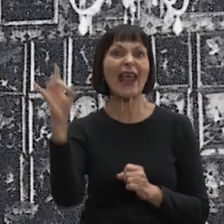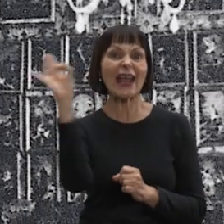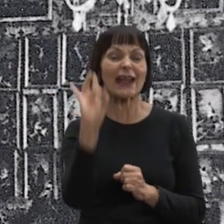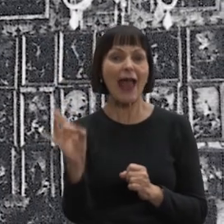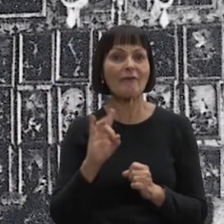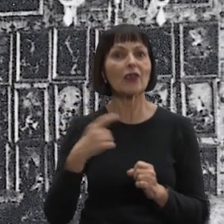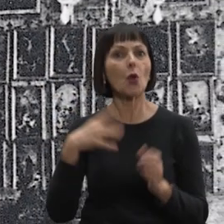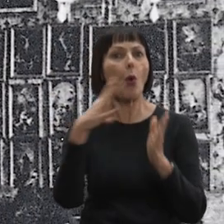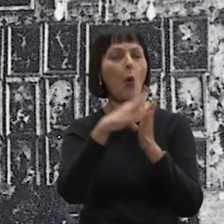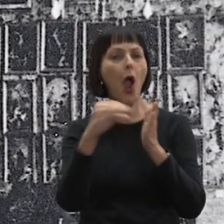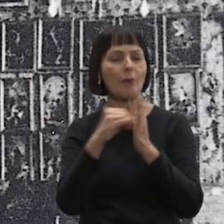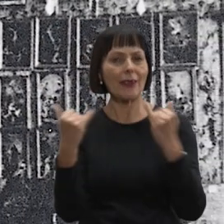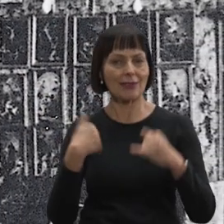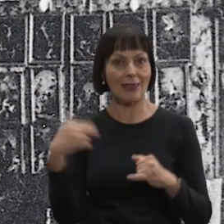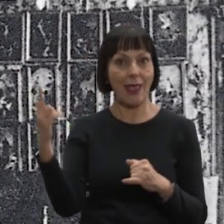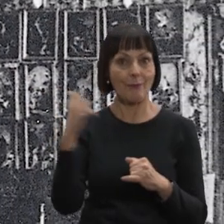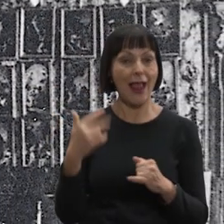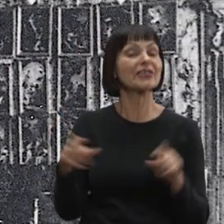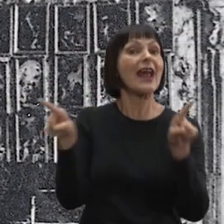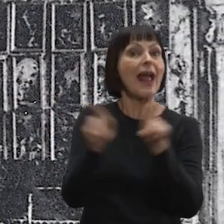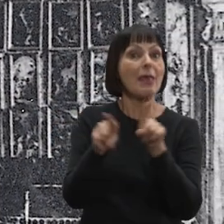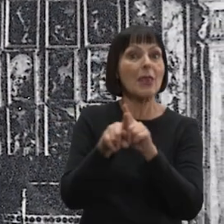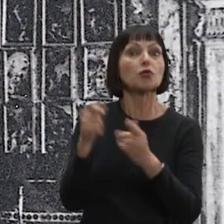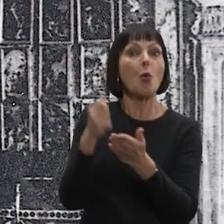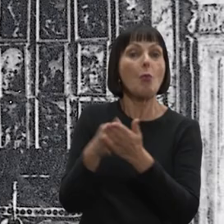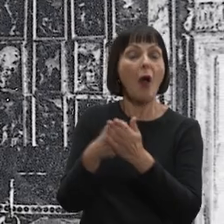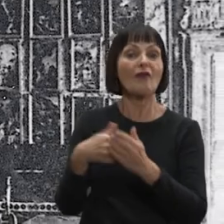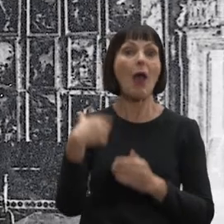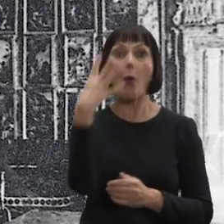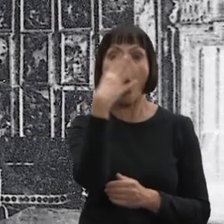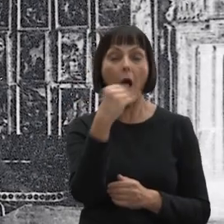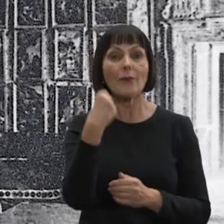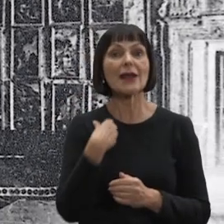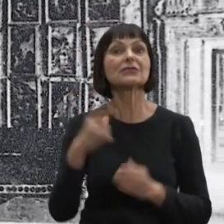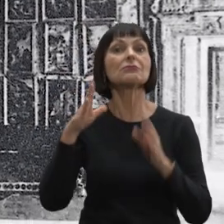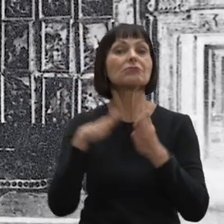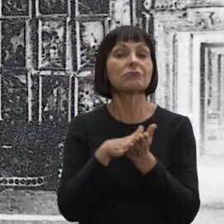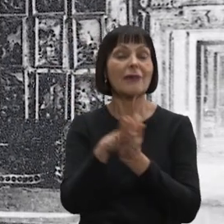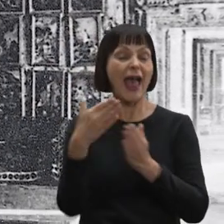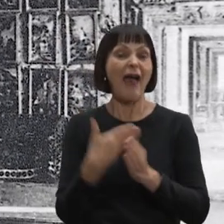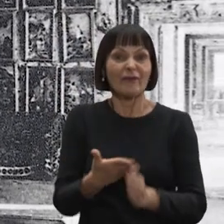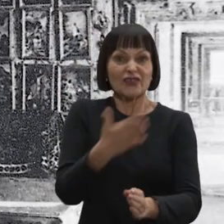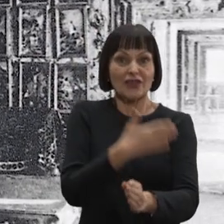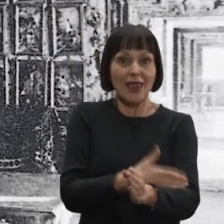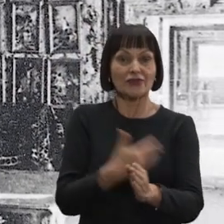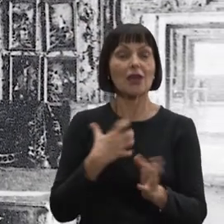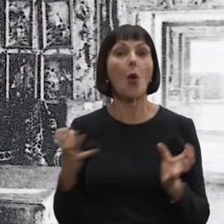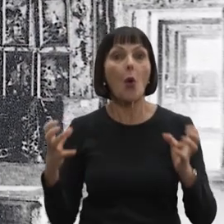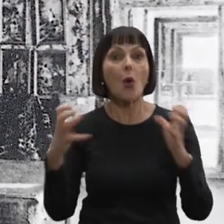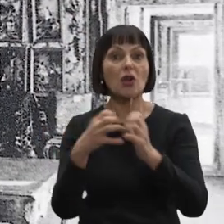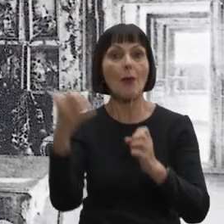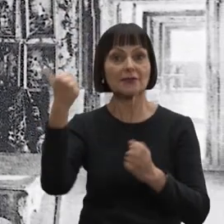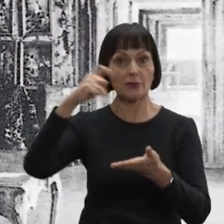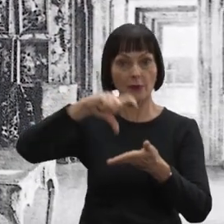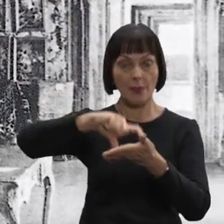malarzy. Kupował również płótna Czechowicza powstałe kilka lub nawet kilkanaście lat wcześniej, gromadząc je w